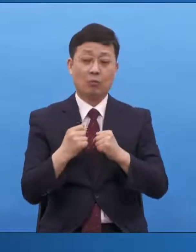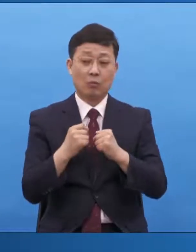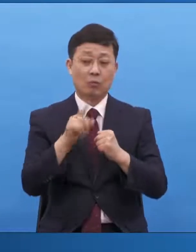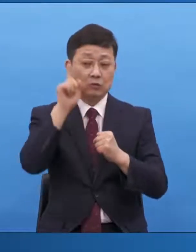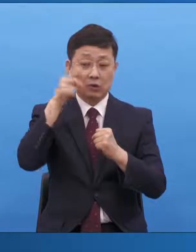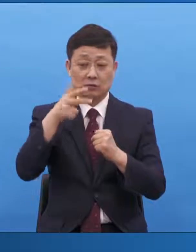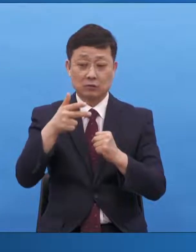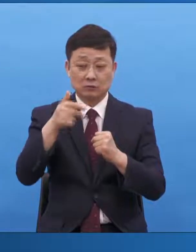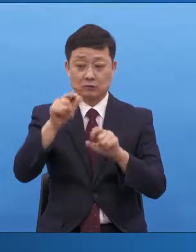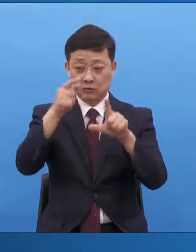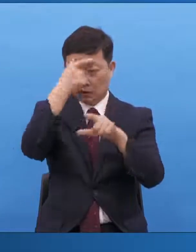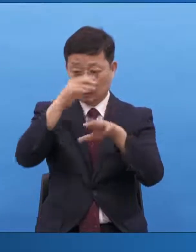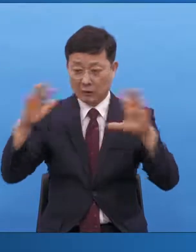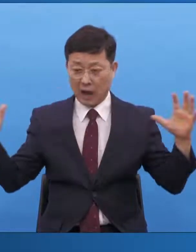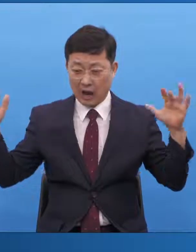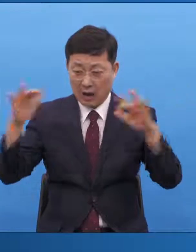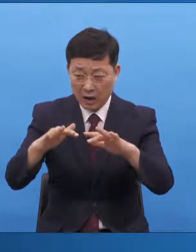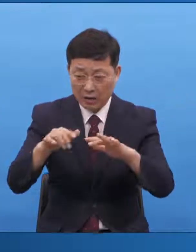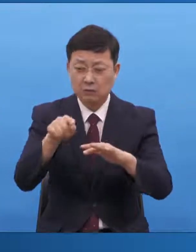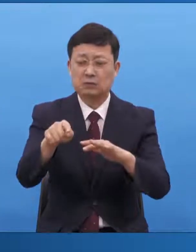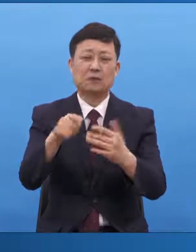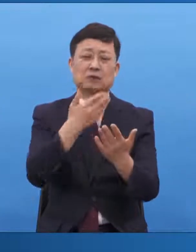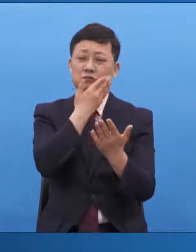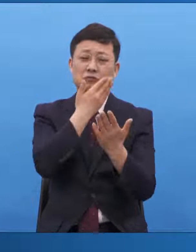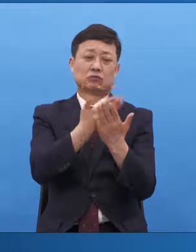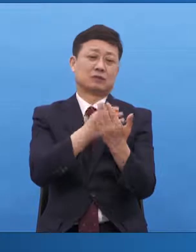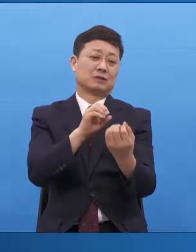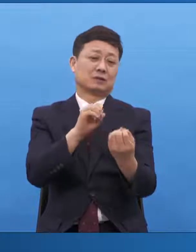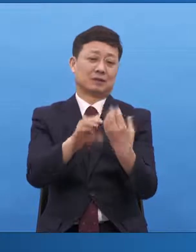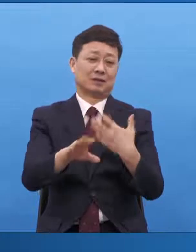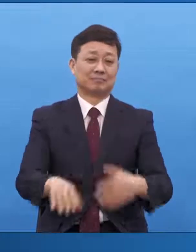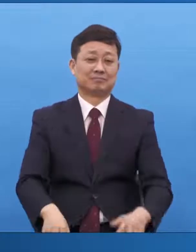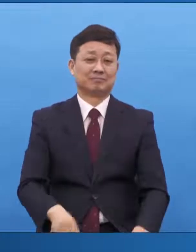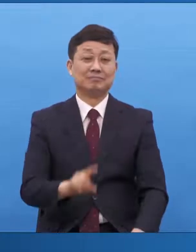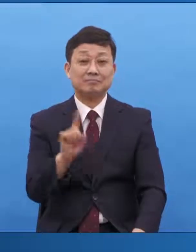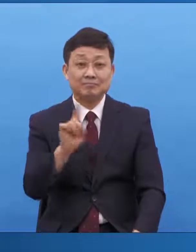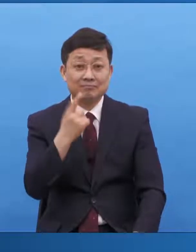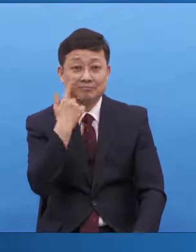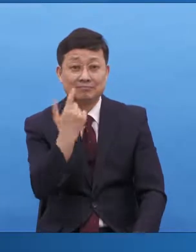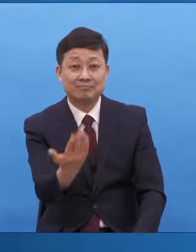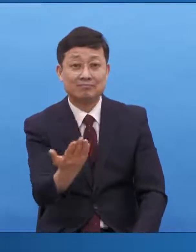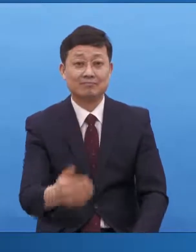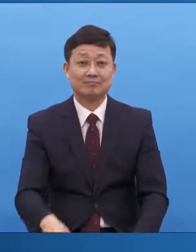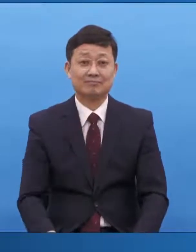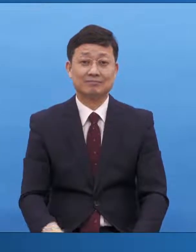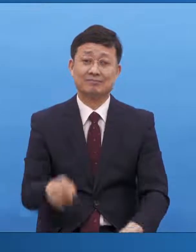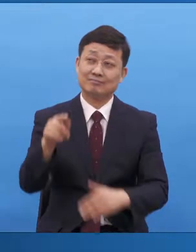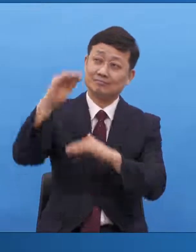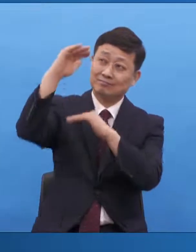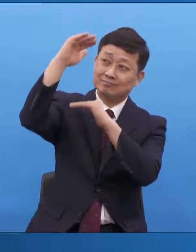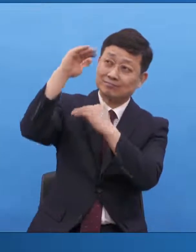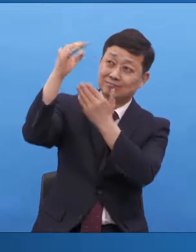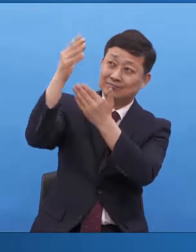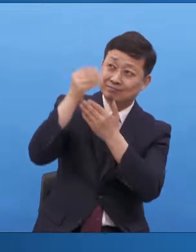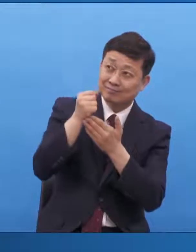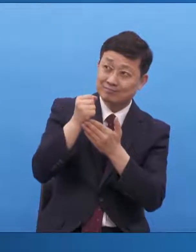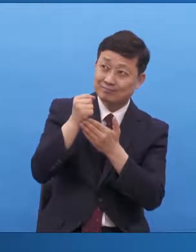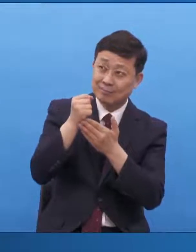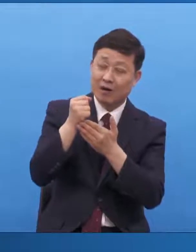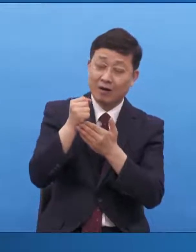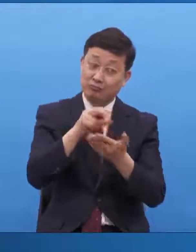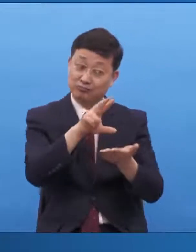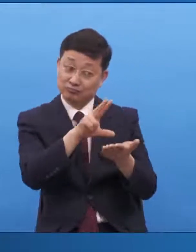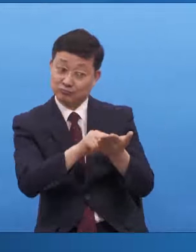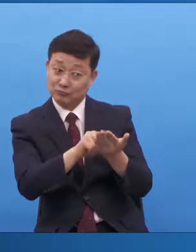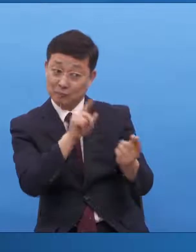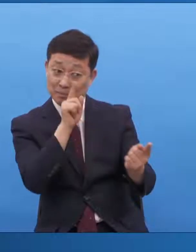when we are by ourselves, it takes place personally. 어떻습니까? Then what do you think? 이런 사람은 문제 오면 즉각 답 찾아.